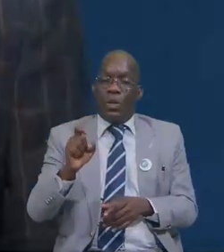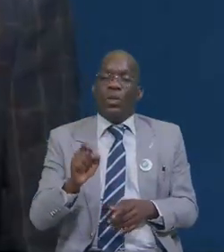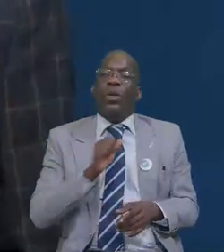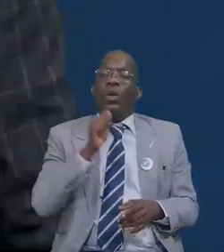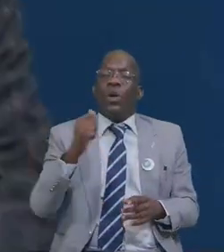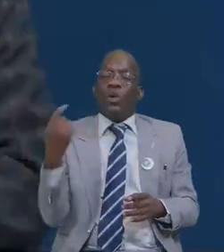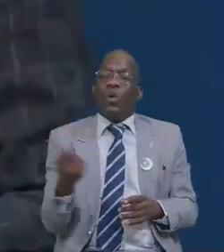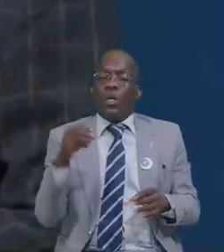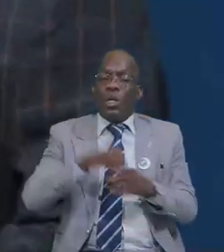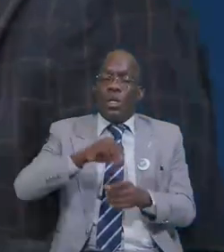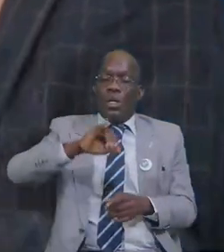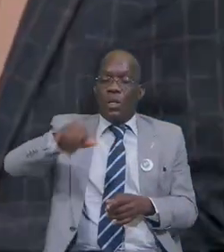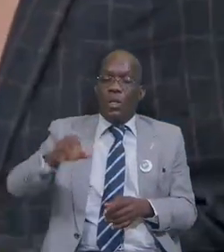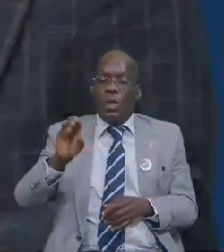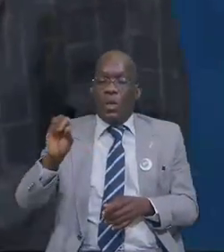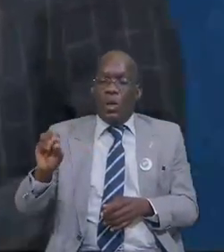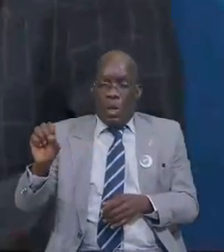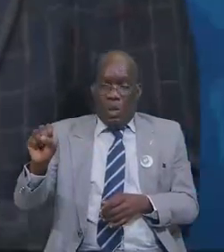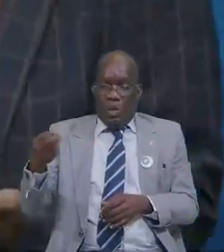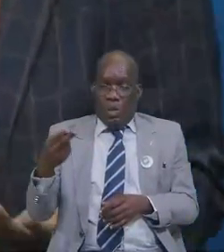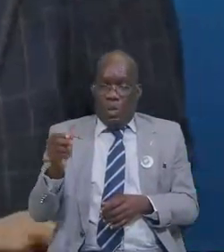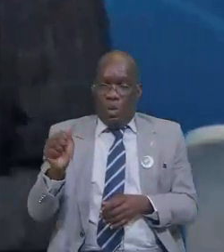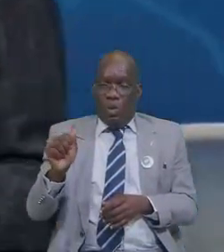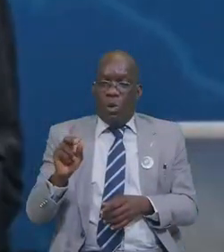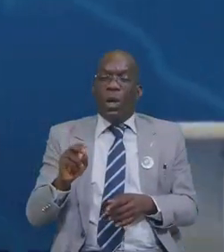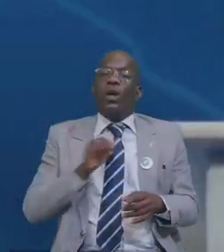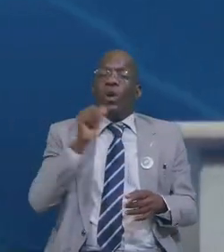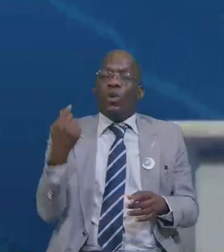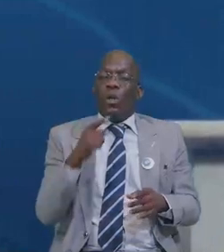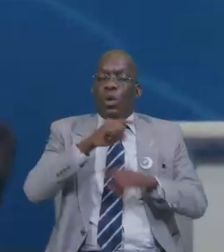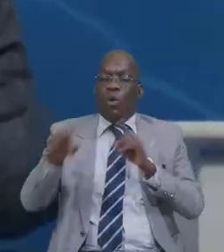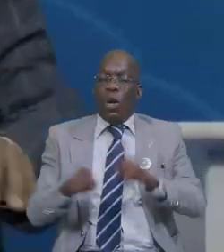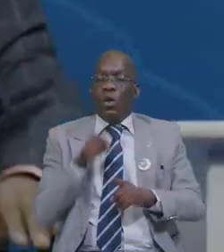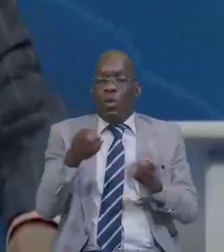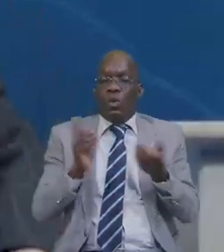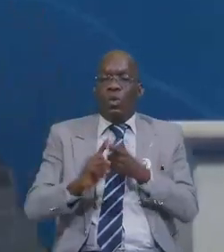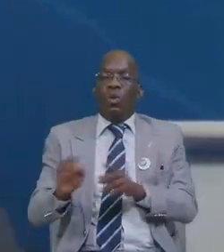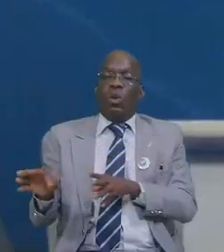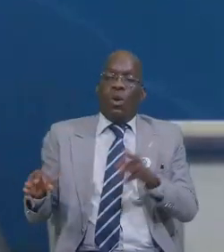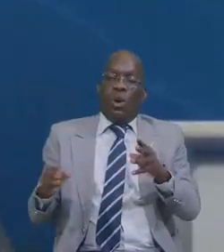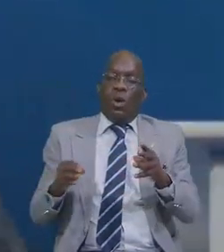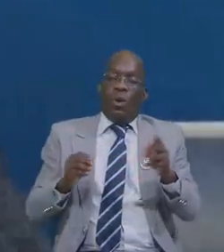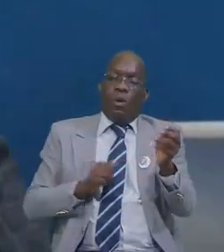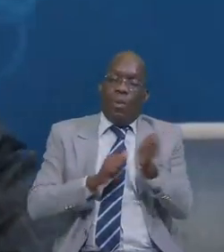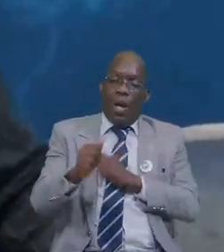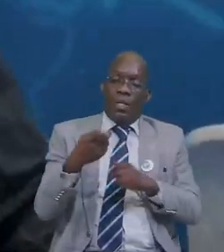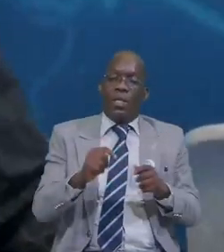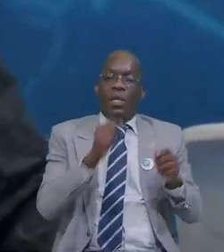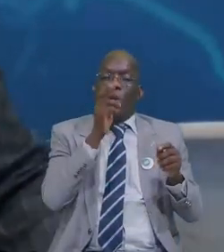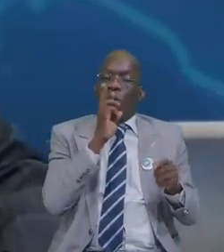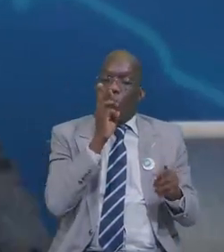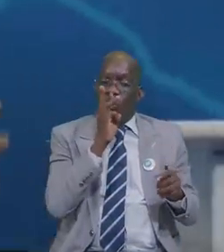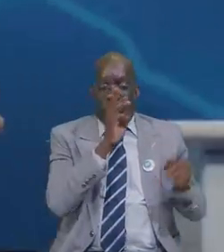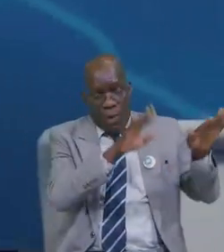ce n'est pas seulement en Josué, ce n'est pas seulement quand ils essayaient de traverser le Jourdain, mais maintenant, en